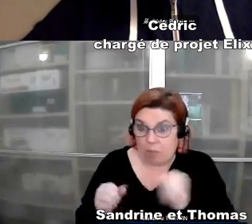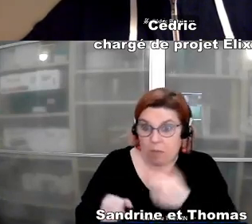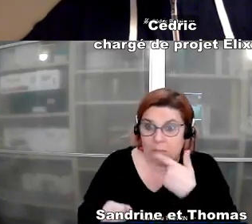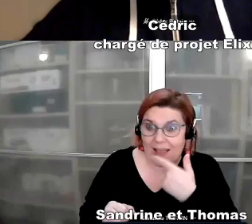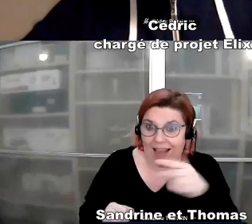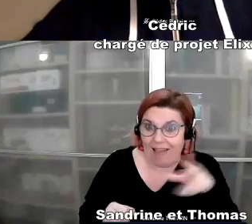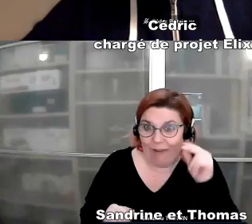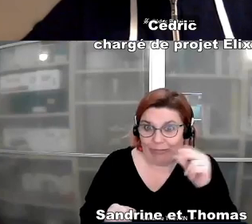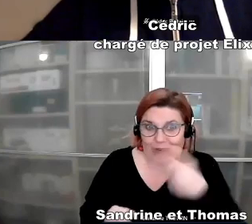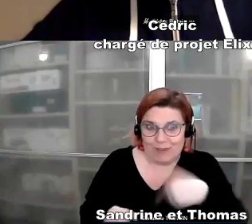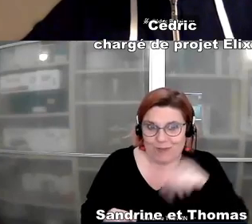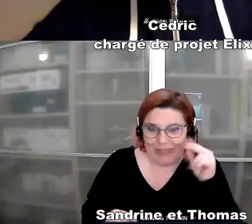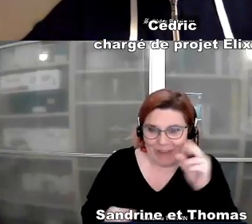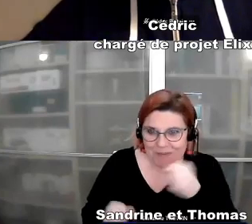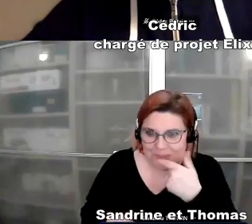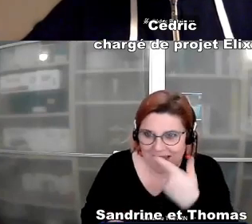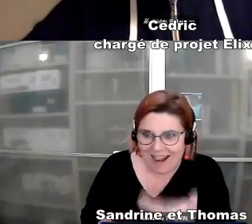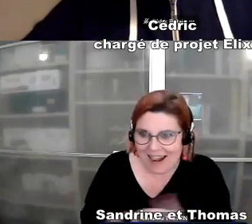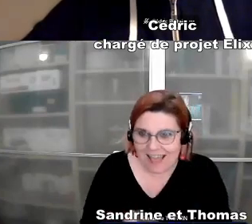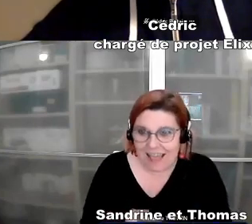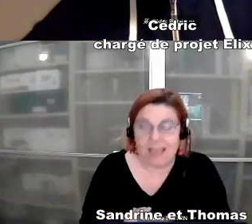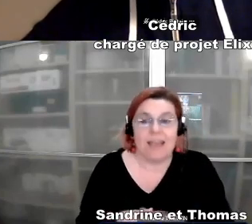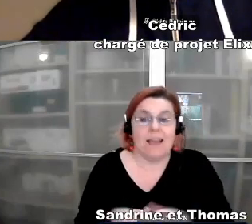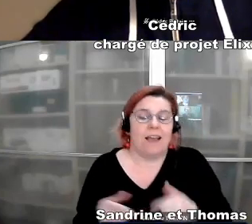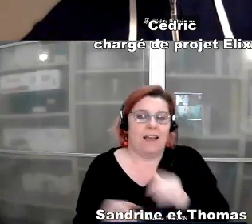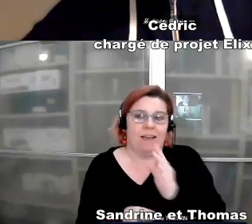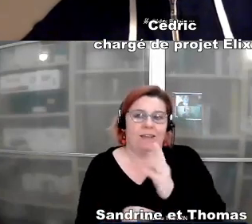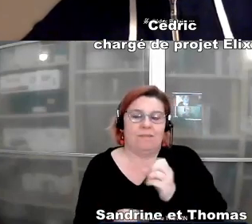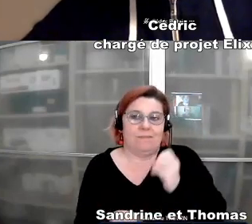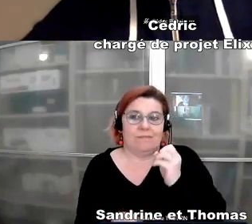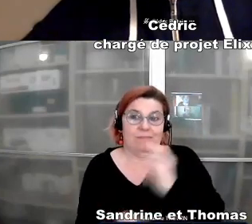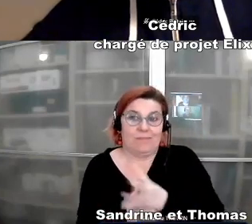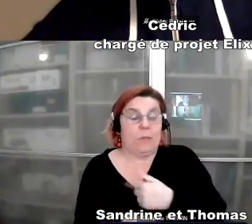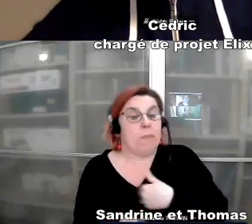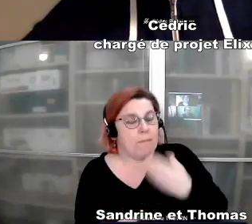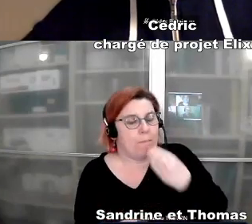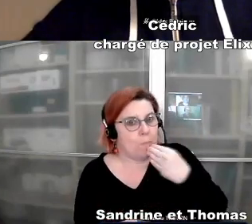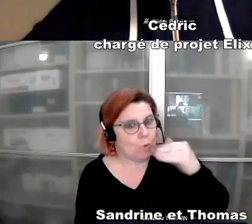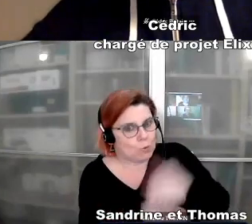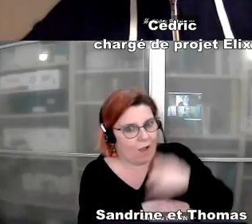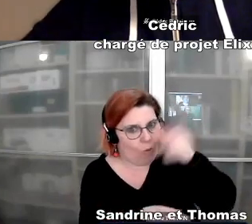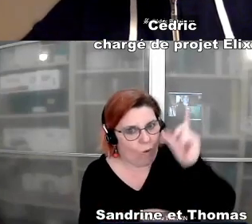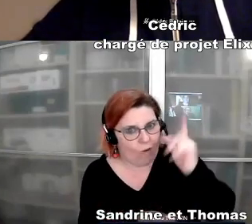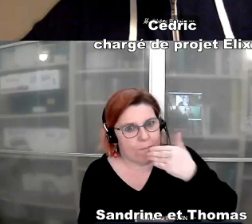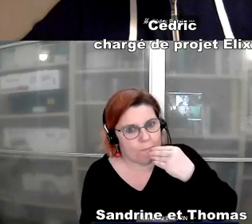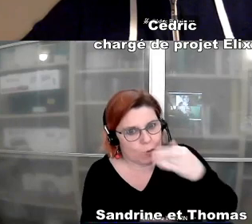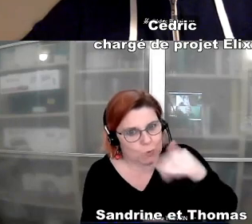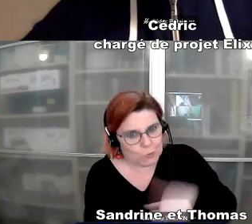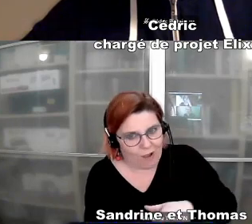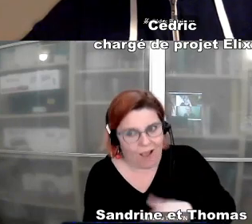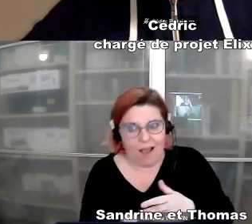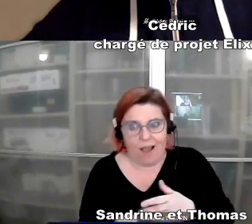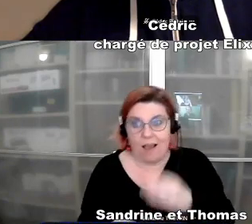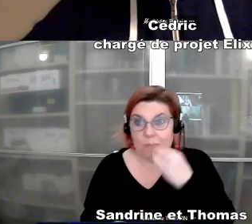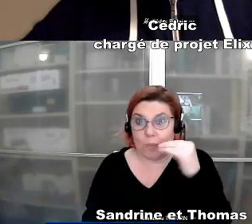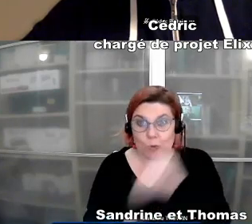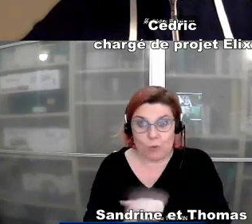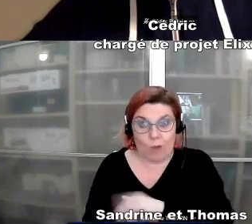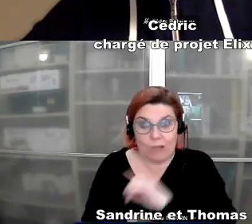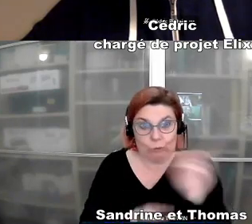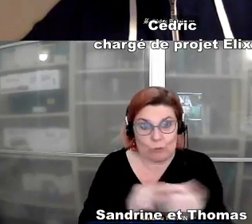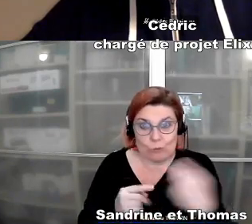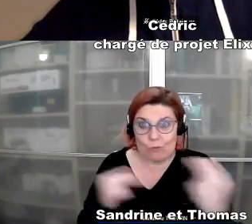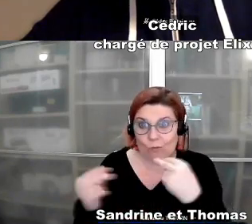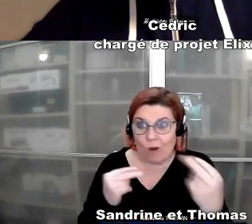entend normalement. Bon, eh bien, je vais commencer. Bonsoir Laurent, bonsoir à toutes les personnes qui vont